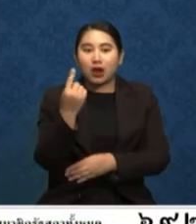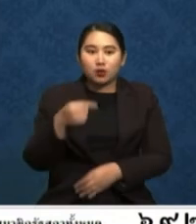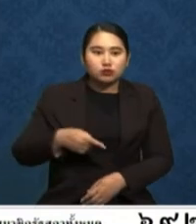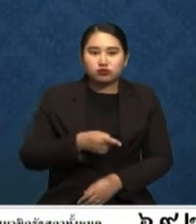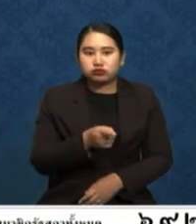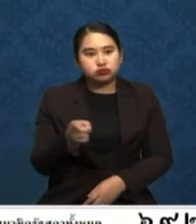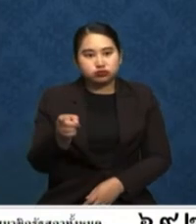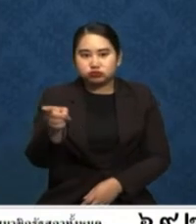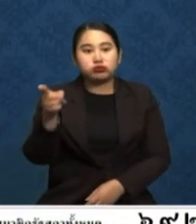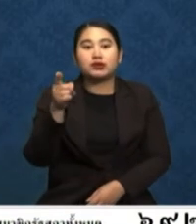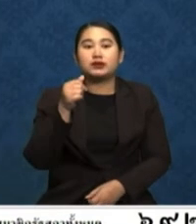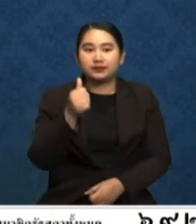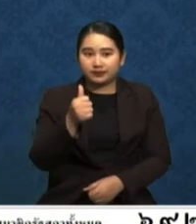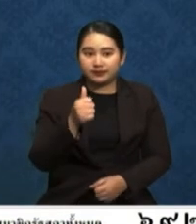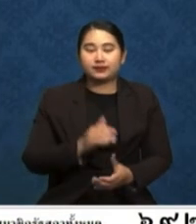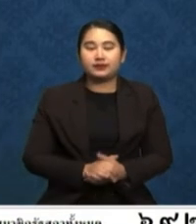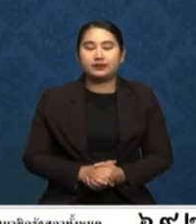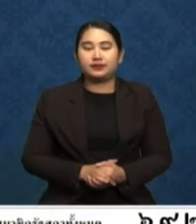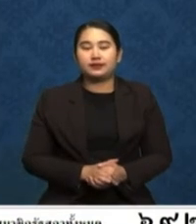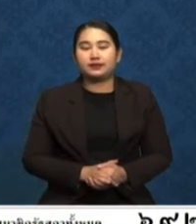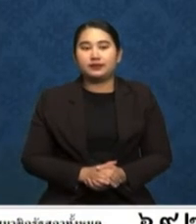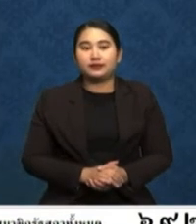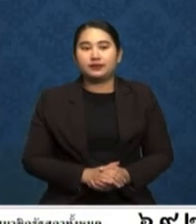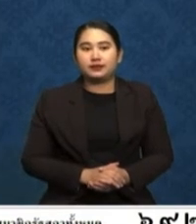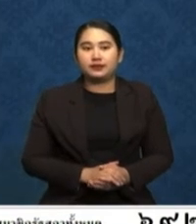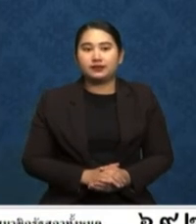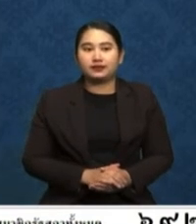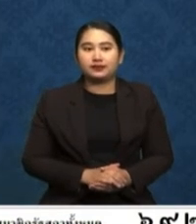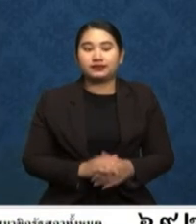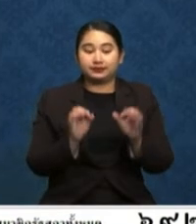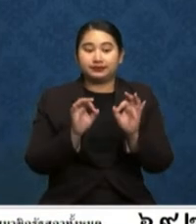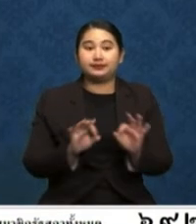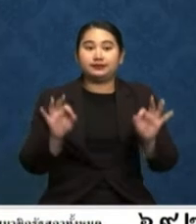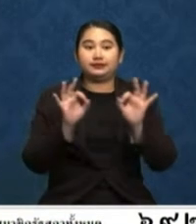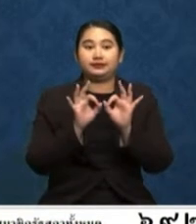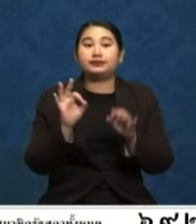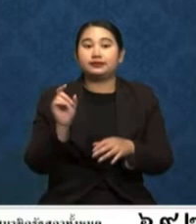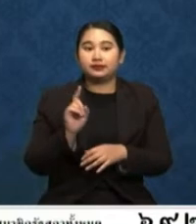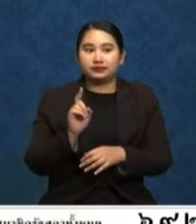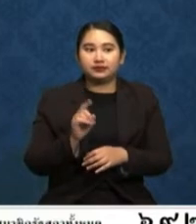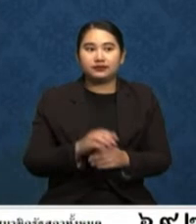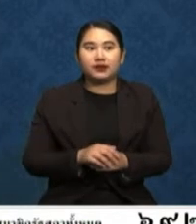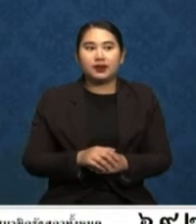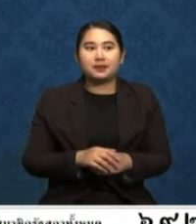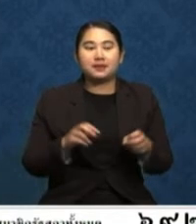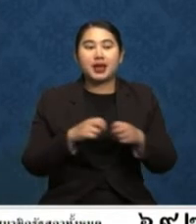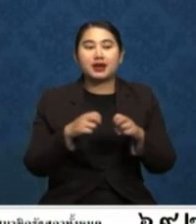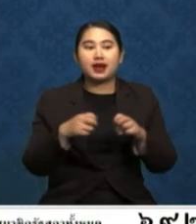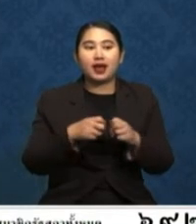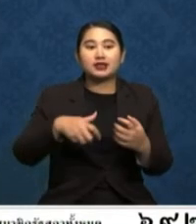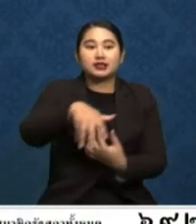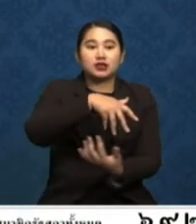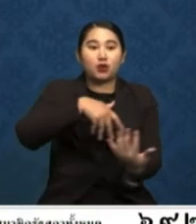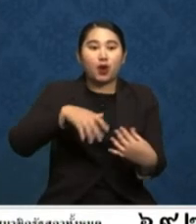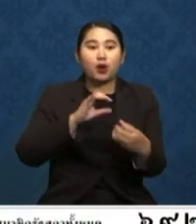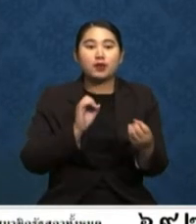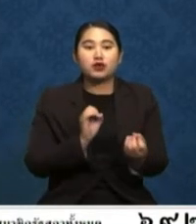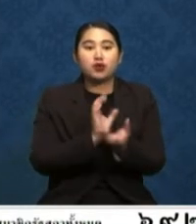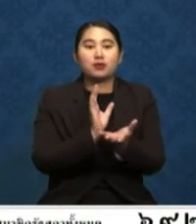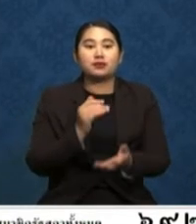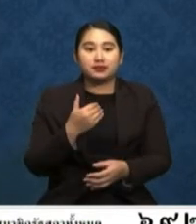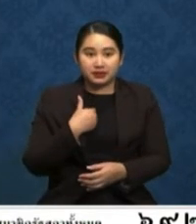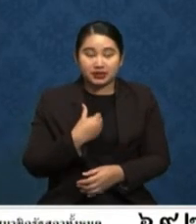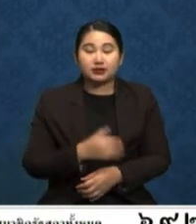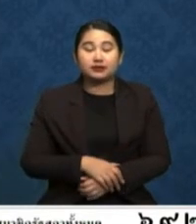ถึงเลยนะคะและประเด็นที่สำคัญที่สุดนั่นคือผลกระทบทางสิ่งแวดล้อมท่านประธานทราบ